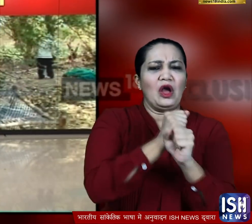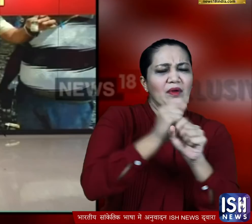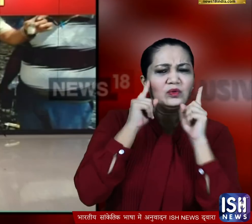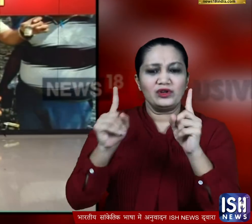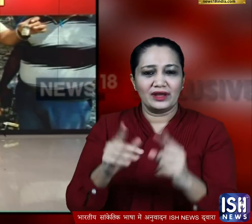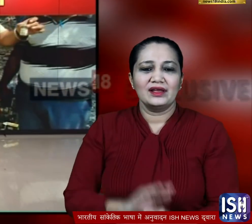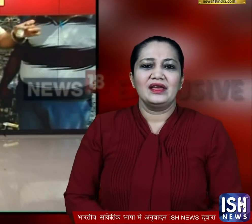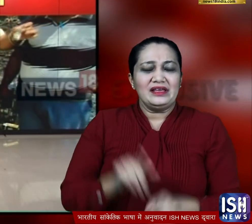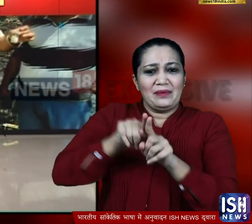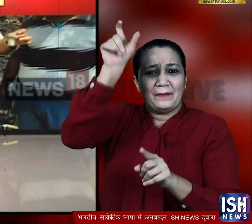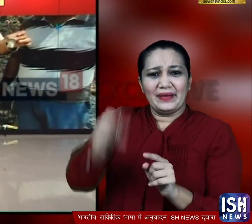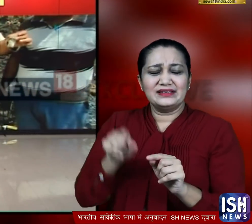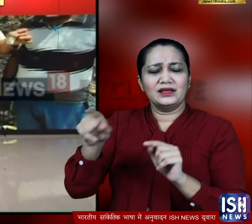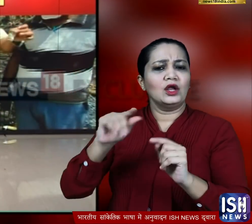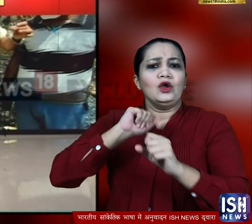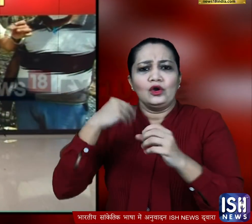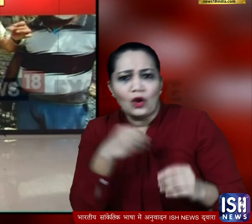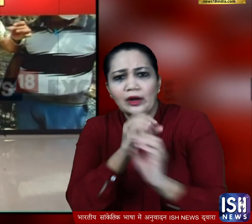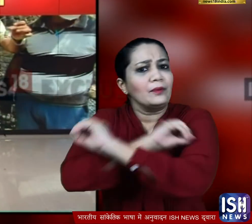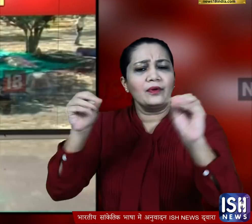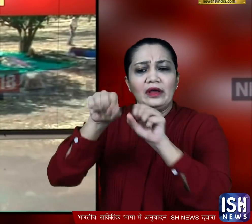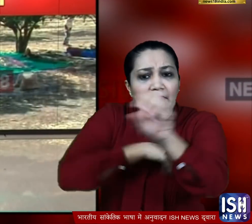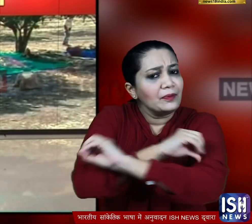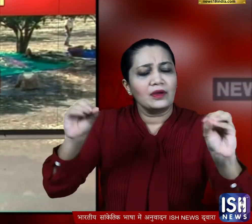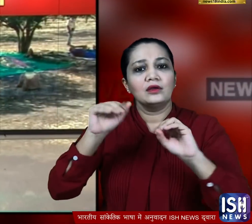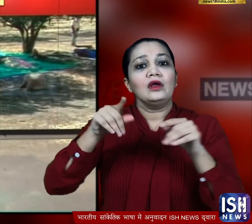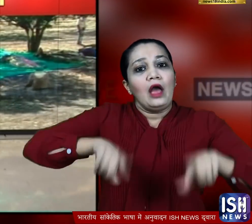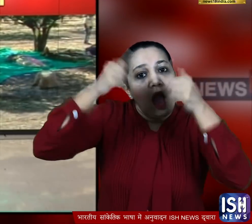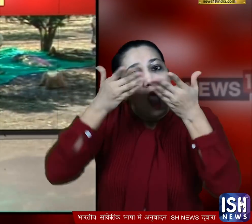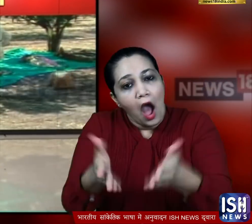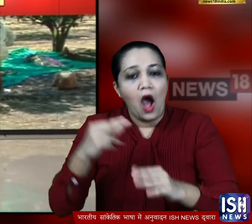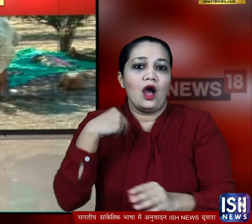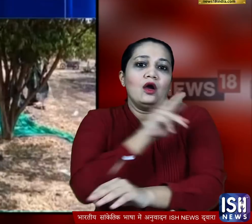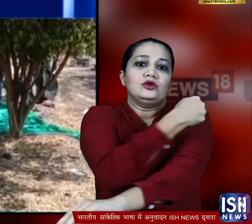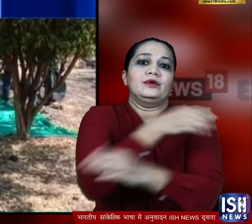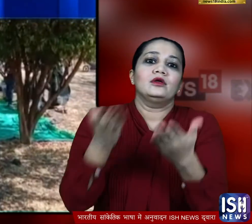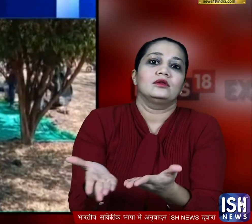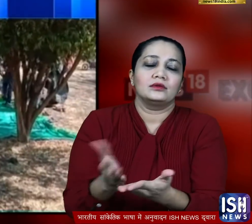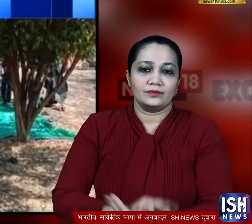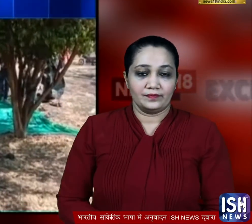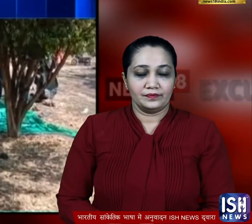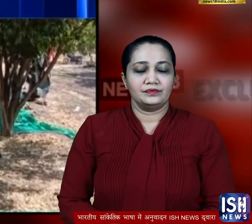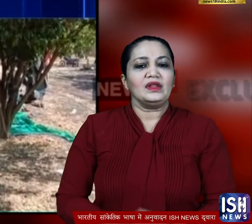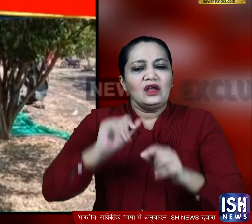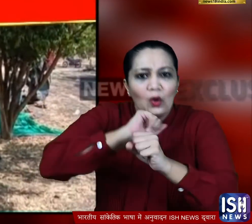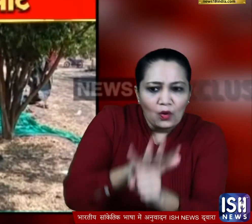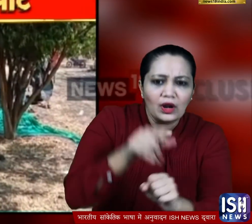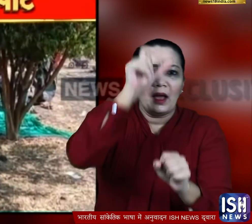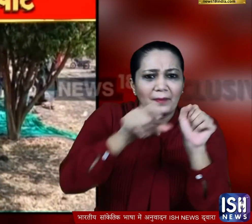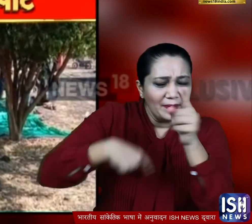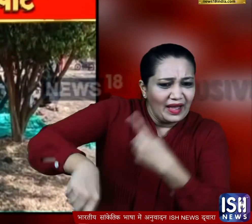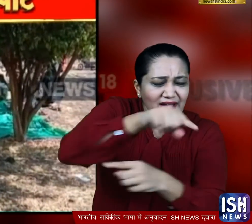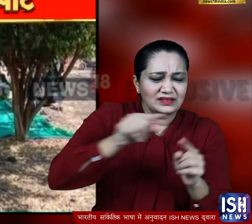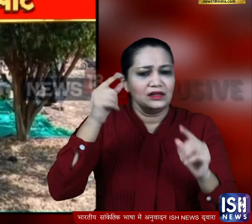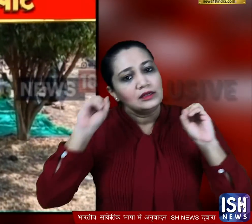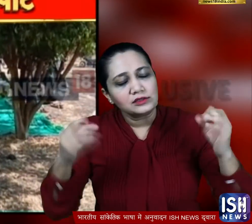कि झोला छाप यानी बिना किसी डिग्री वाले एक डॉक्टर ने बागीचे को ही अस्पताल बना दिया। और वहां कोरोना के लक्षण वाले